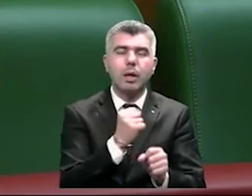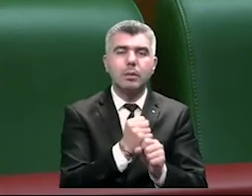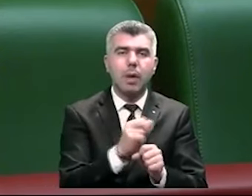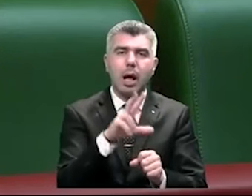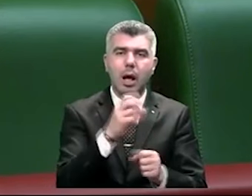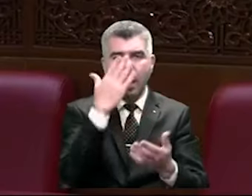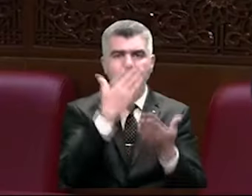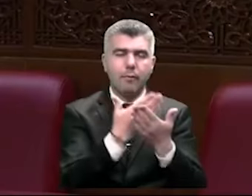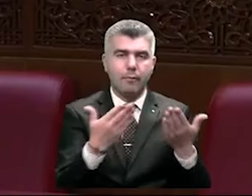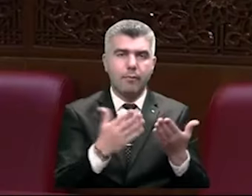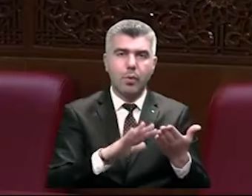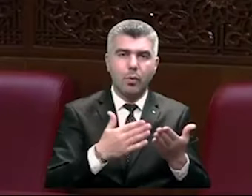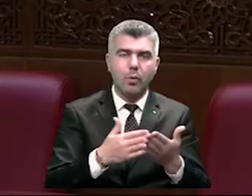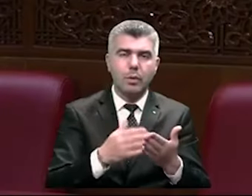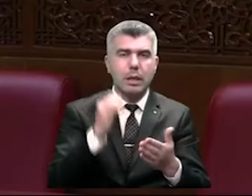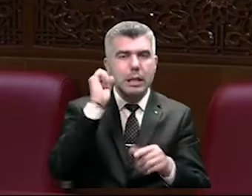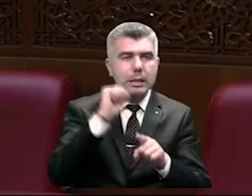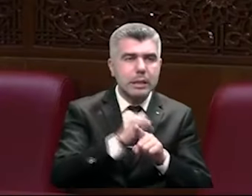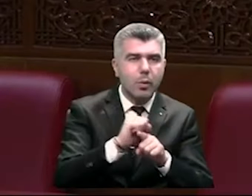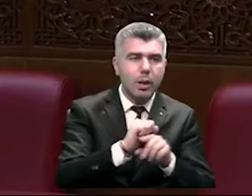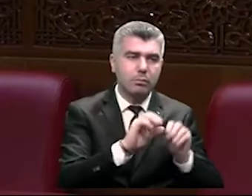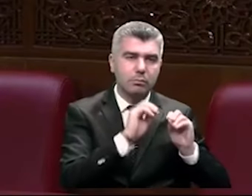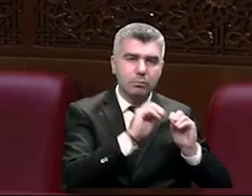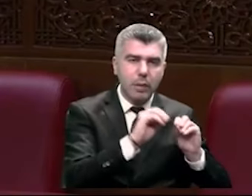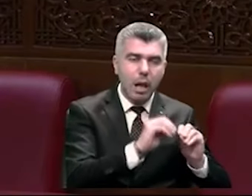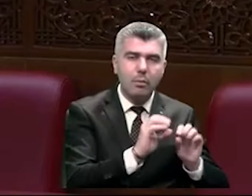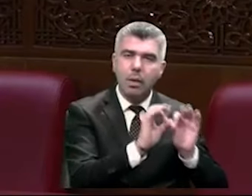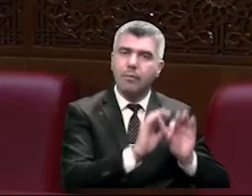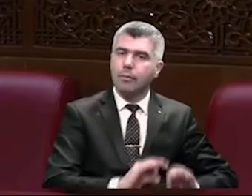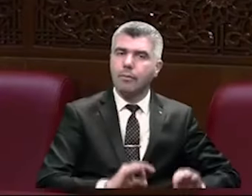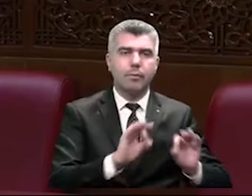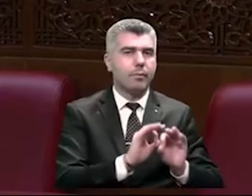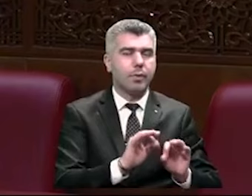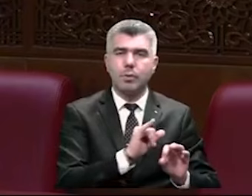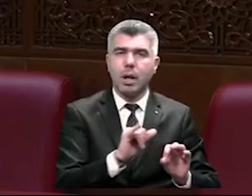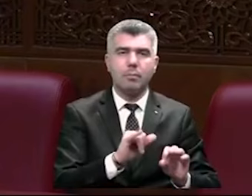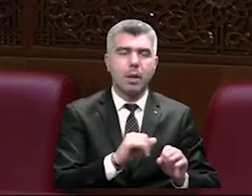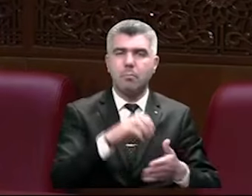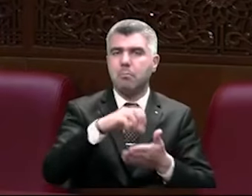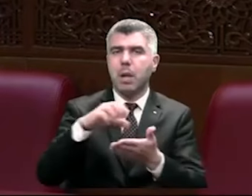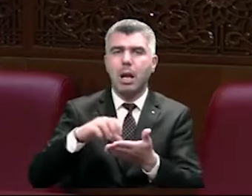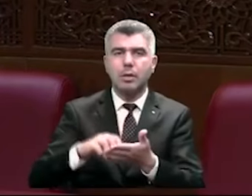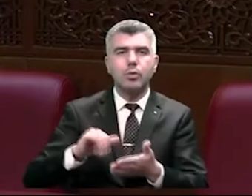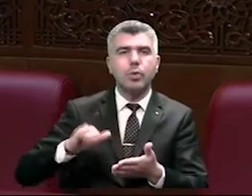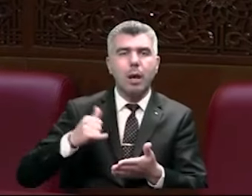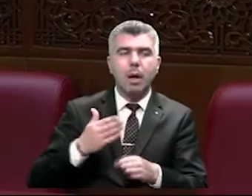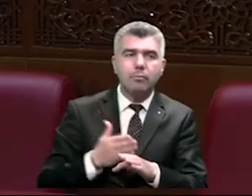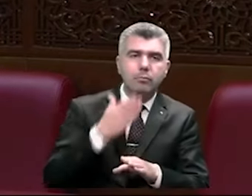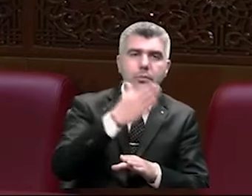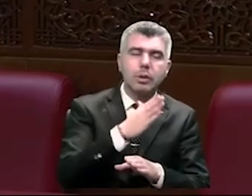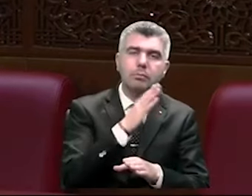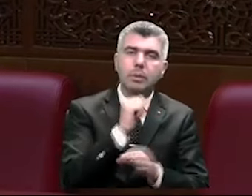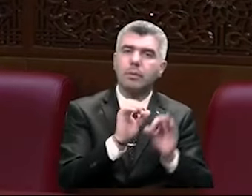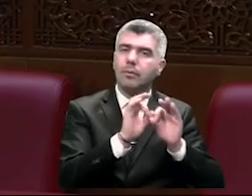عارف ما فيها شي تكوين بيداغوجي تديروها في الاقاليم بزاف الشباب مايمشيش